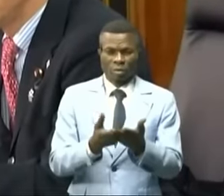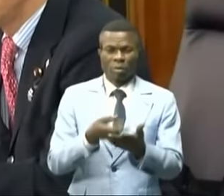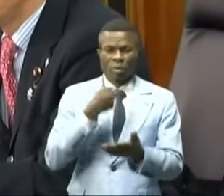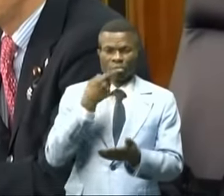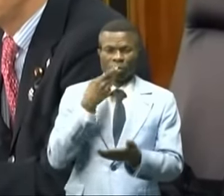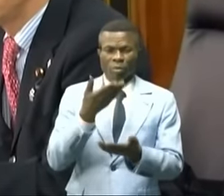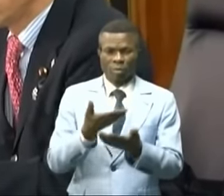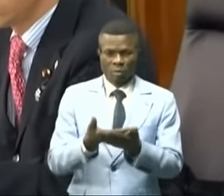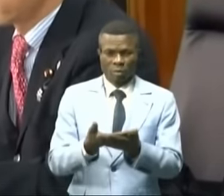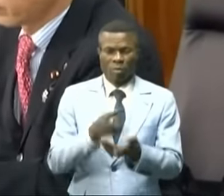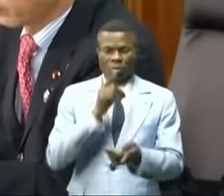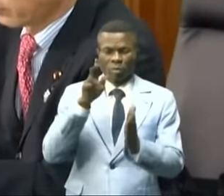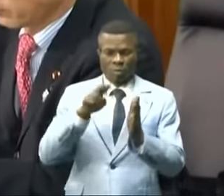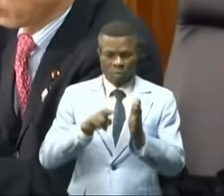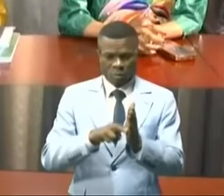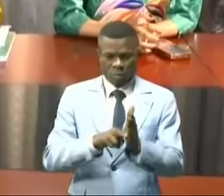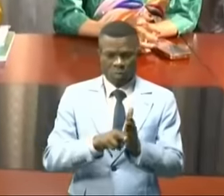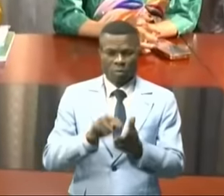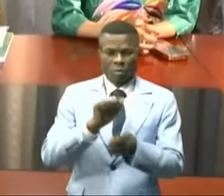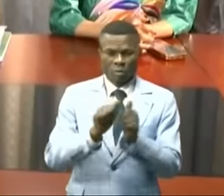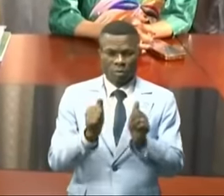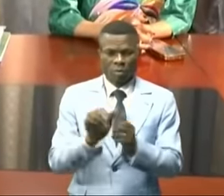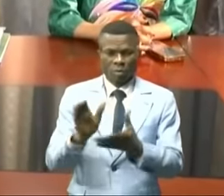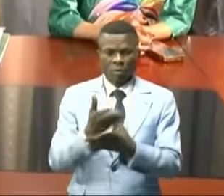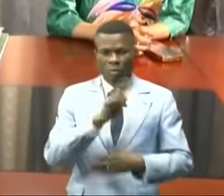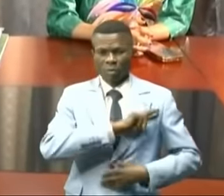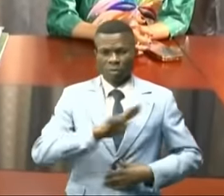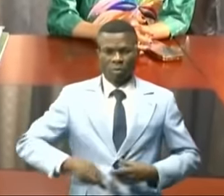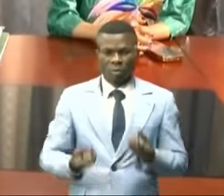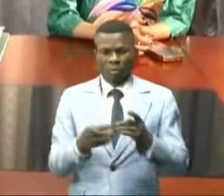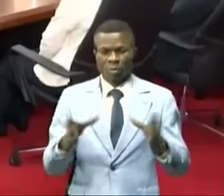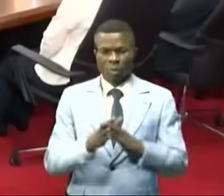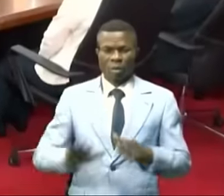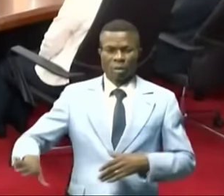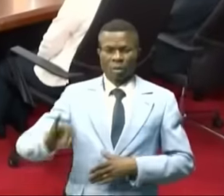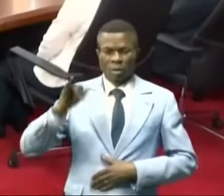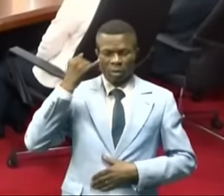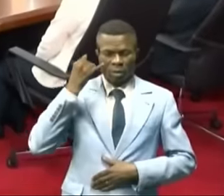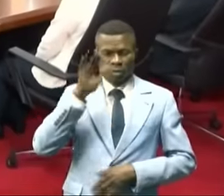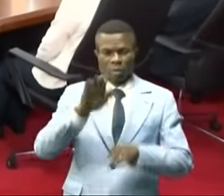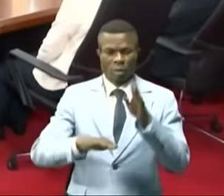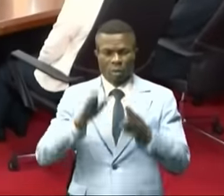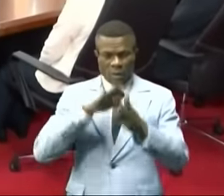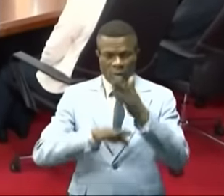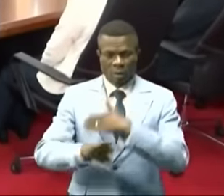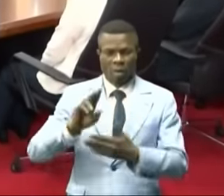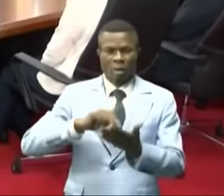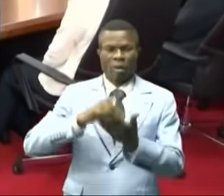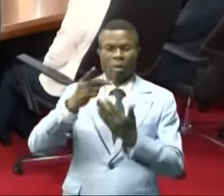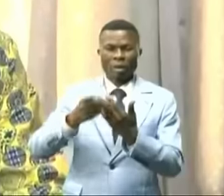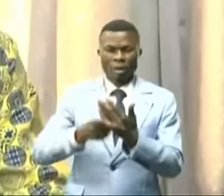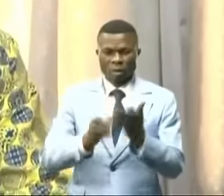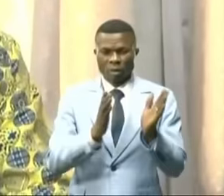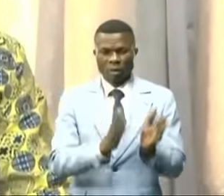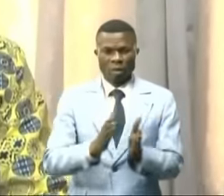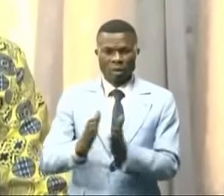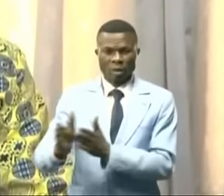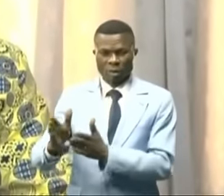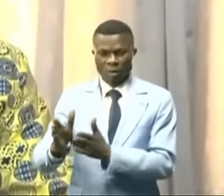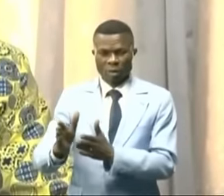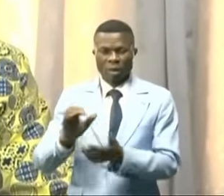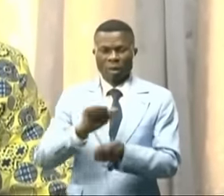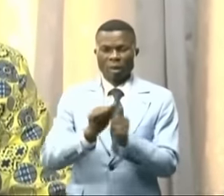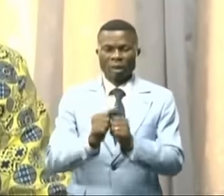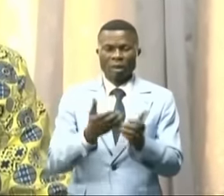coopération parlementaire et diplomatique entre la RDC et le Japon. Une démarche qui s'inscrit dans le cadre de la préparation de la TICAD